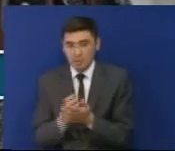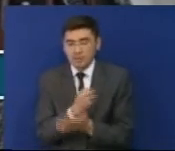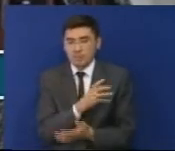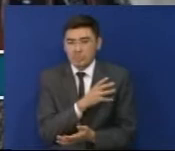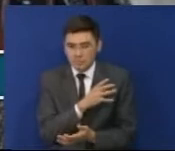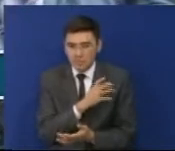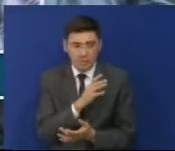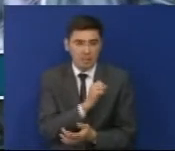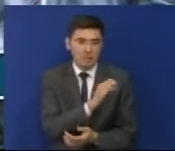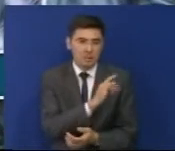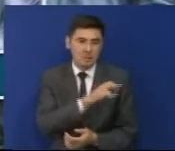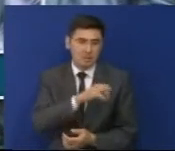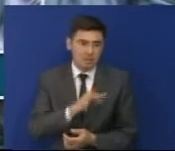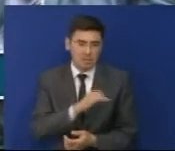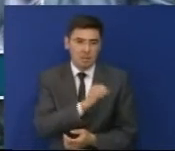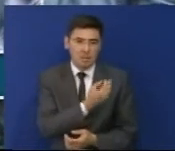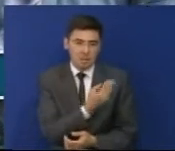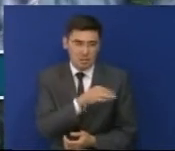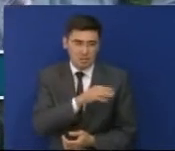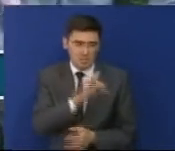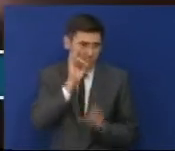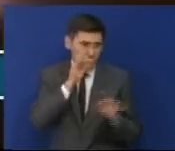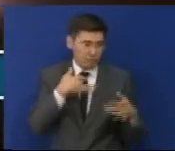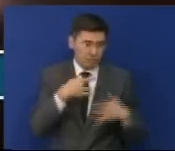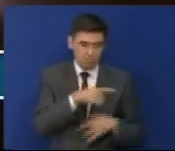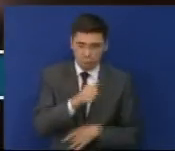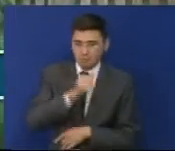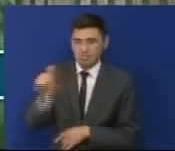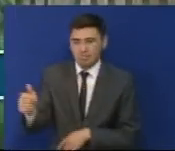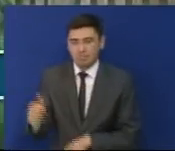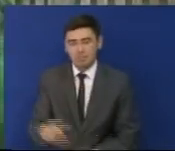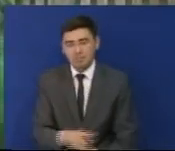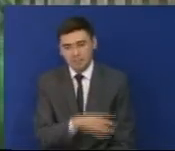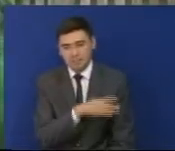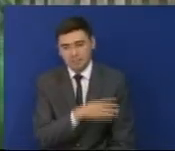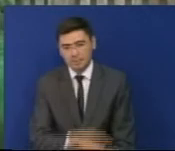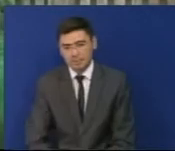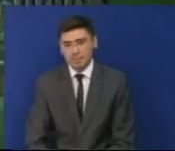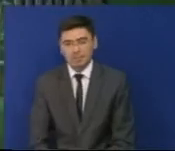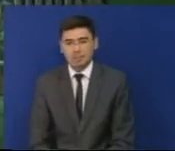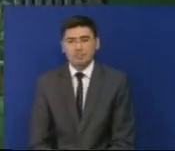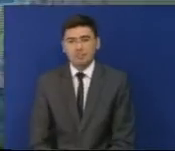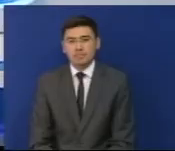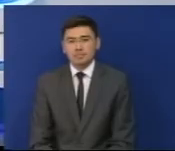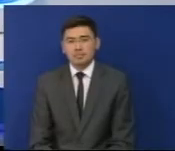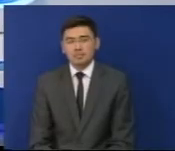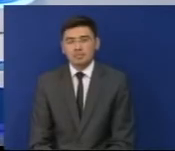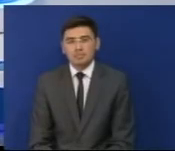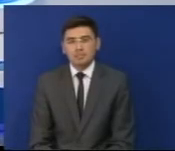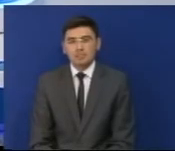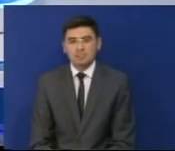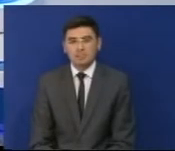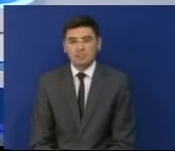Қазақстанның халық әртісі Асанәлі Әшімовтің жоғары бағасына ие болған. Гүлназ Қаукен, Ернұр Қалелов, Семей телеарнасы.